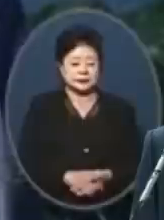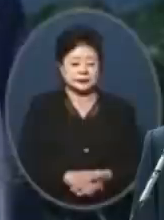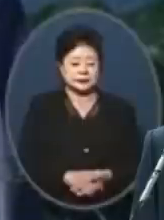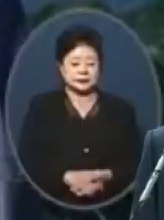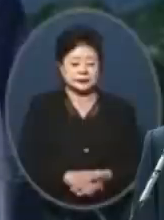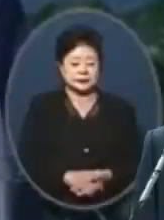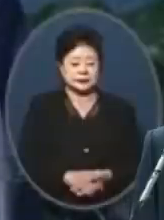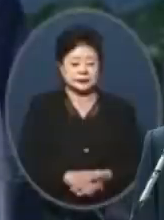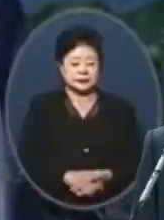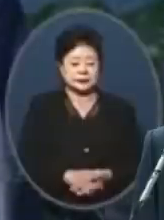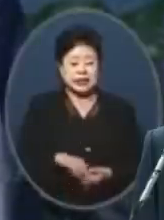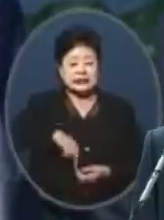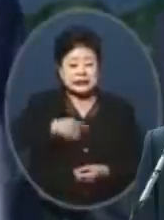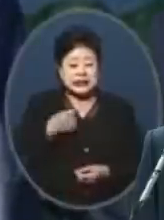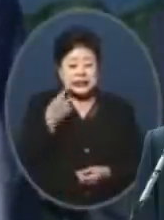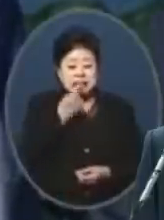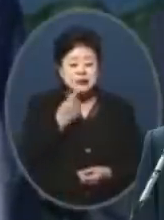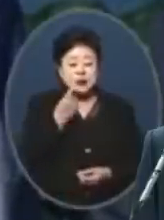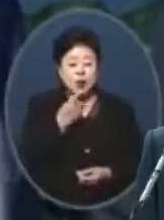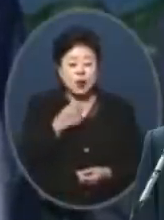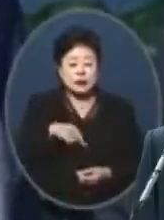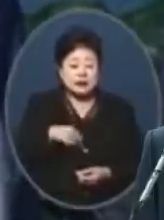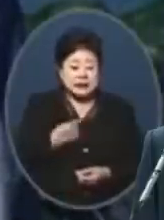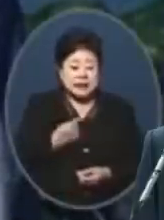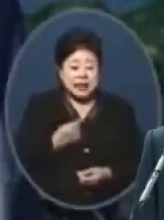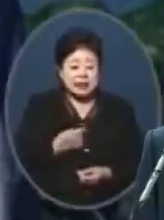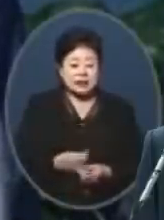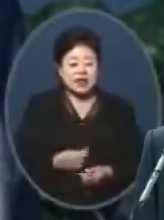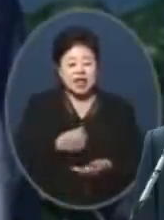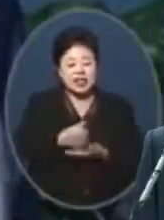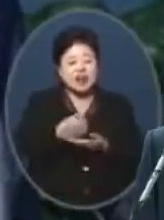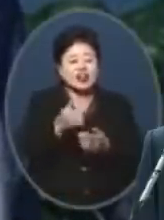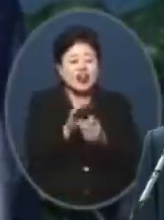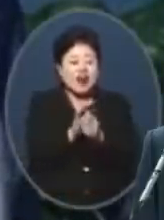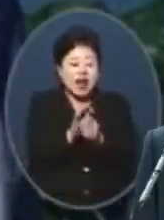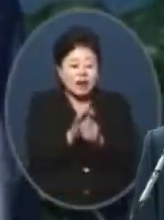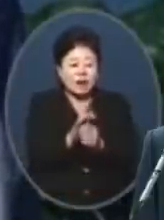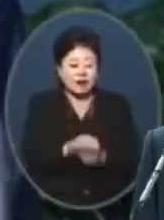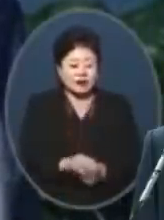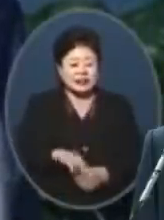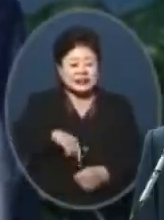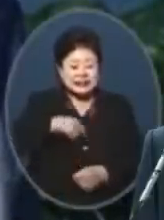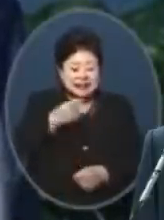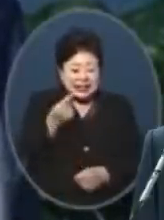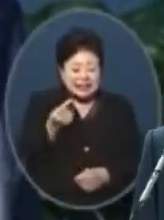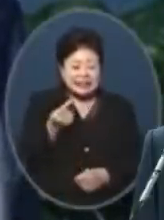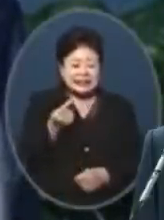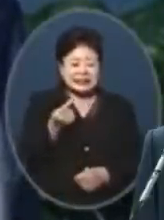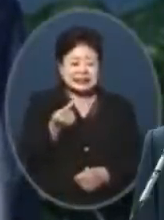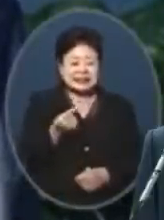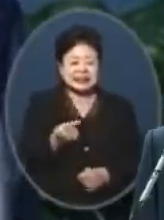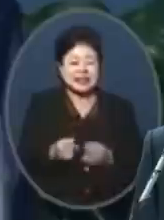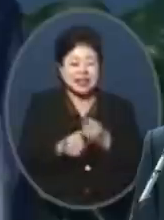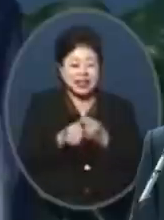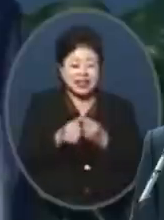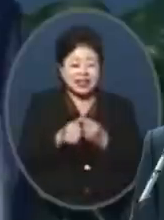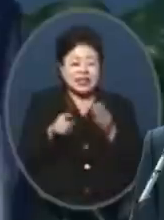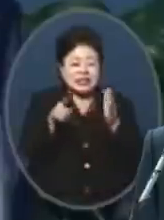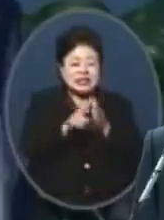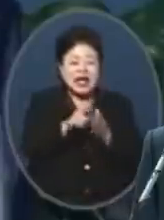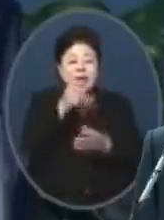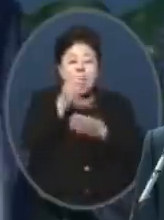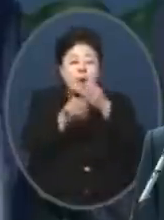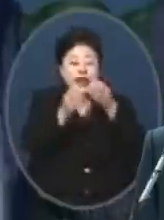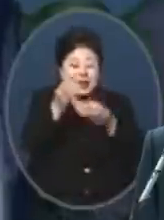하기 위해서는 자기 입으로 자기를 격려하고 자기 신앙을 고백해야 되는